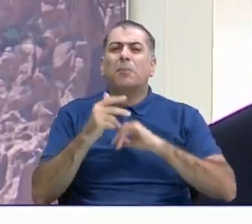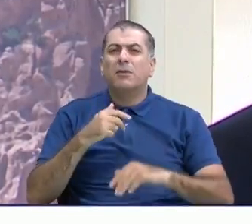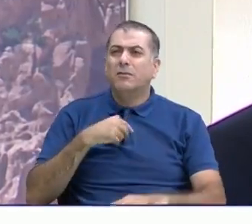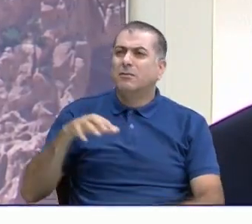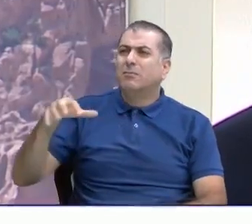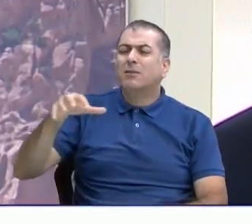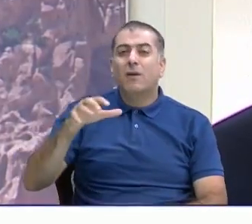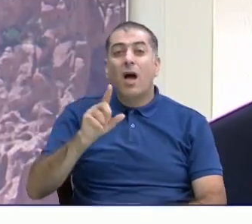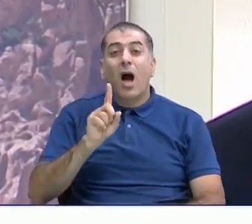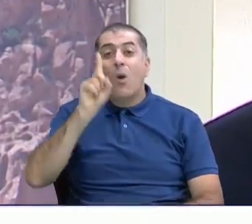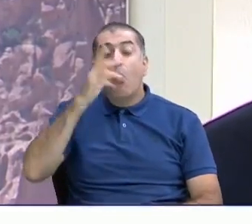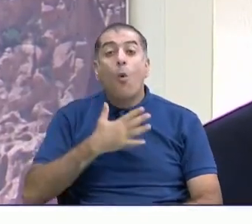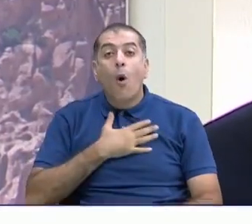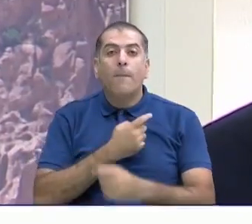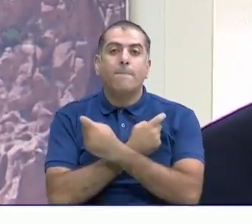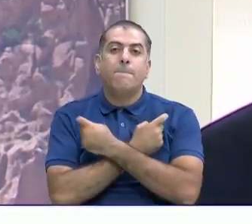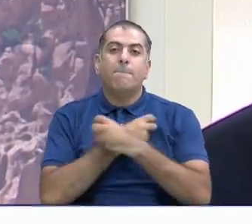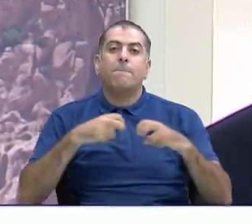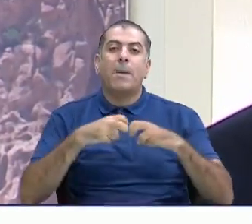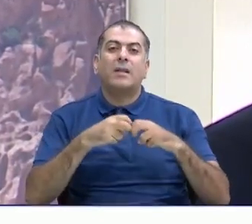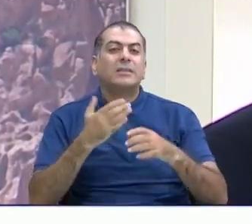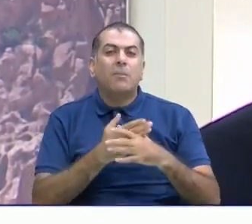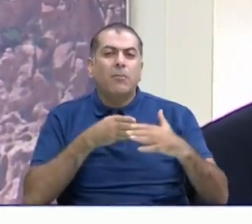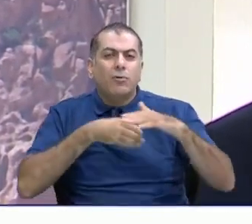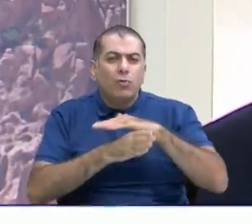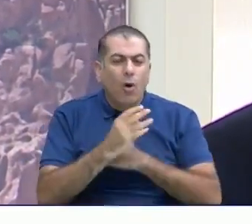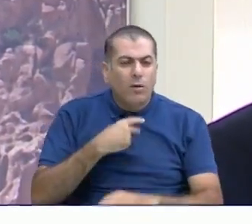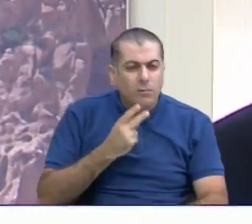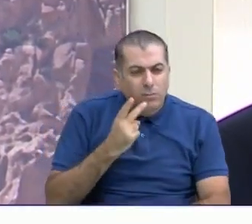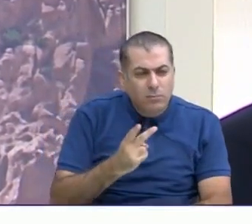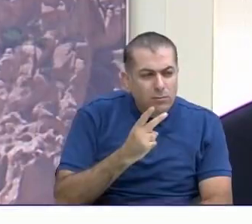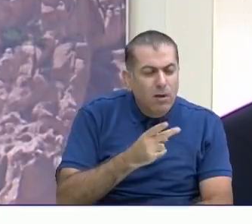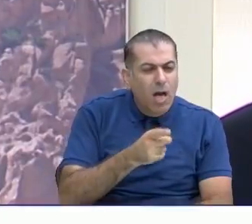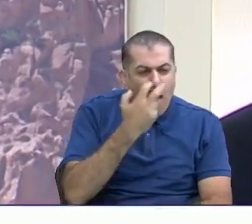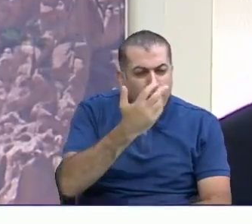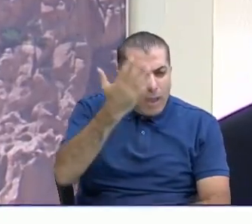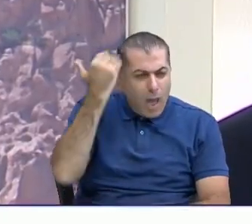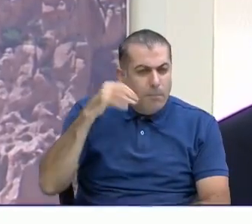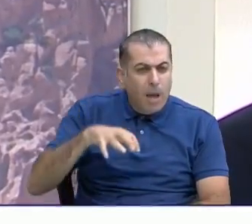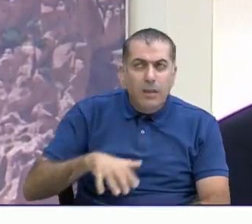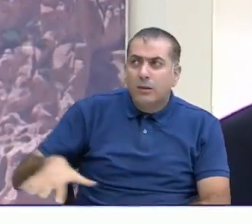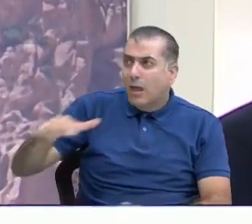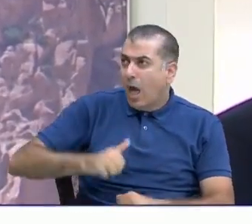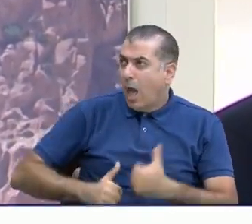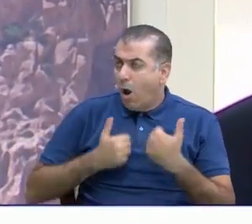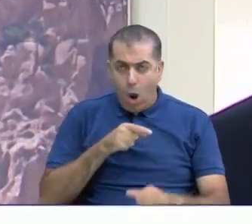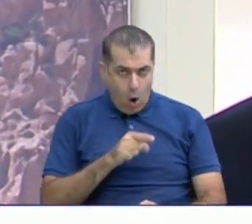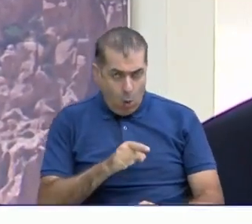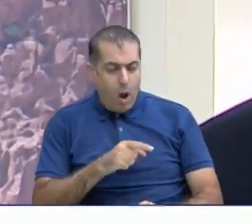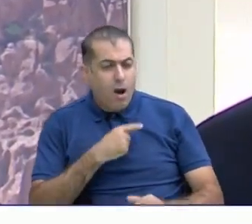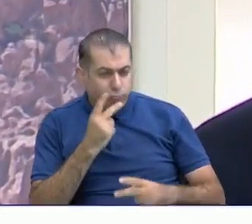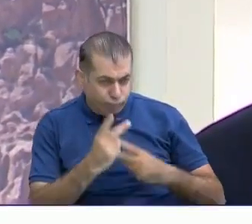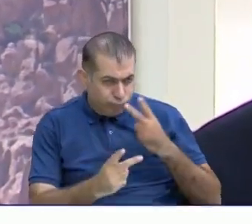يدخله هو المتحف لكي يتعرف على المواقع الاثريه والتي يرغب بزيارتها ويتعرف الى الحضاره والتاريخ والحياه